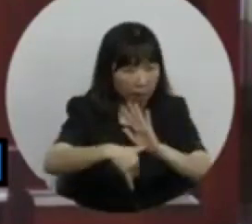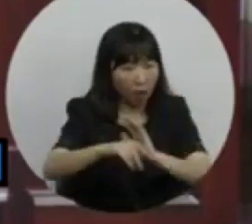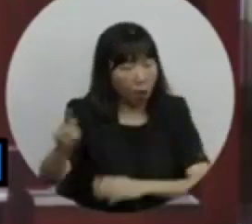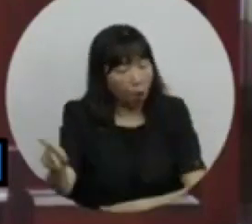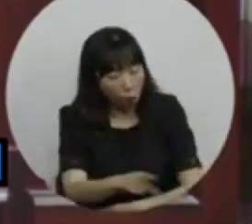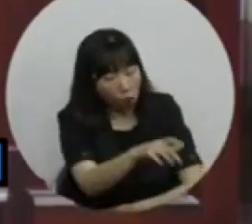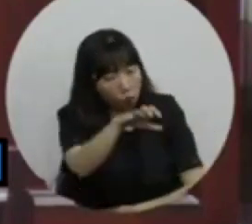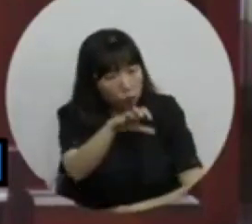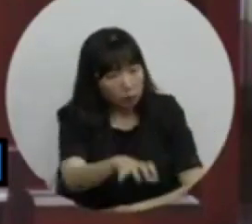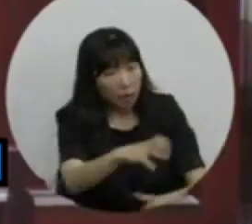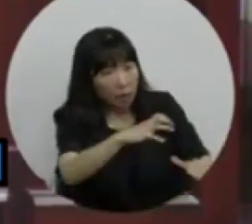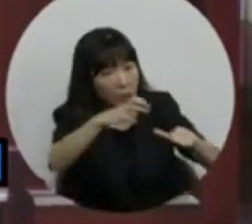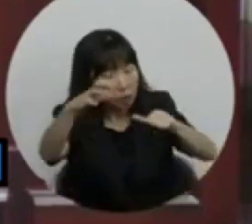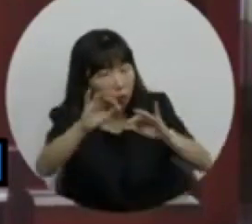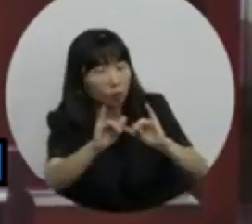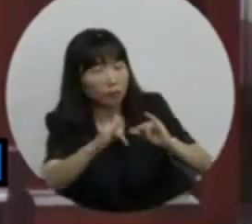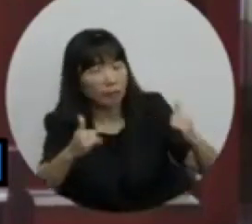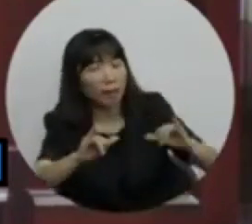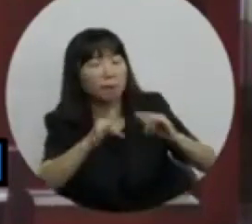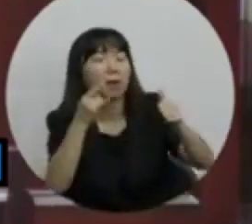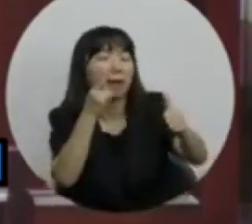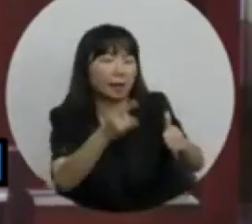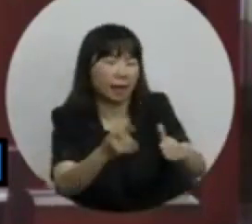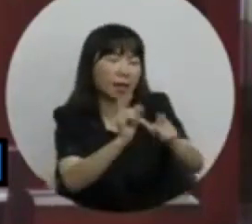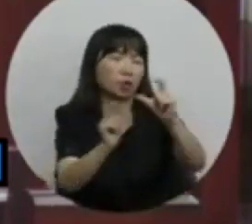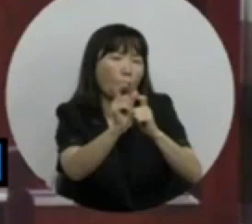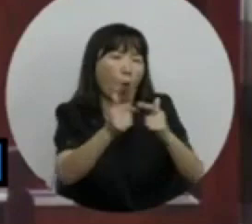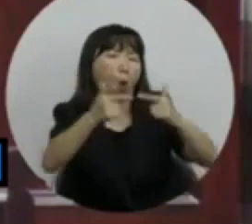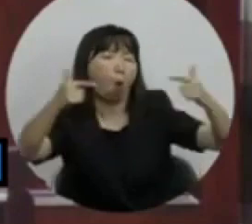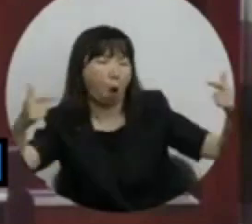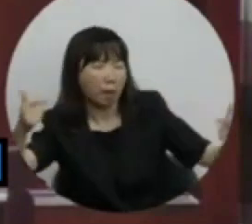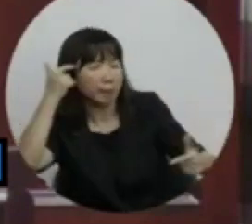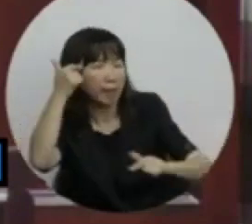대한 바우처 사업으로 확대할 계획입니다.